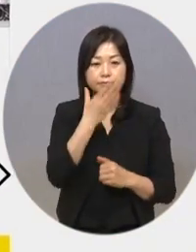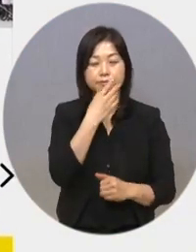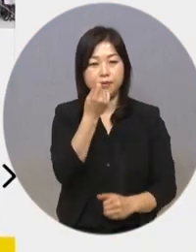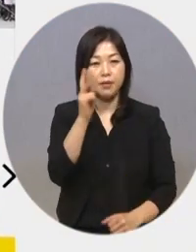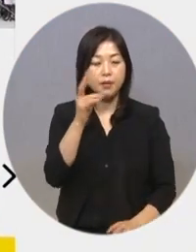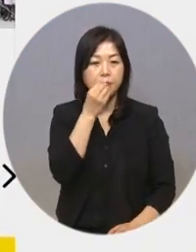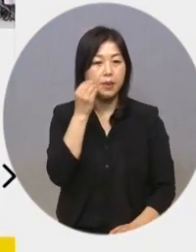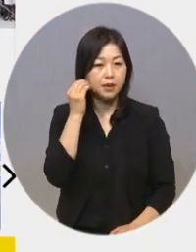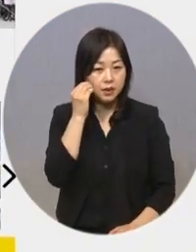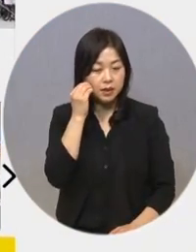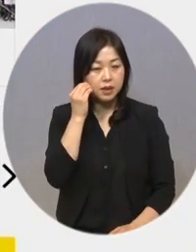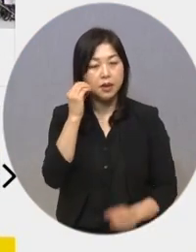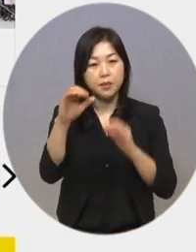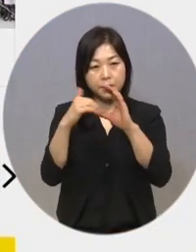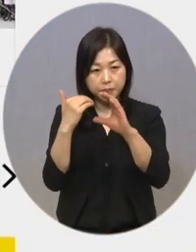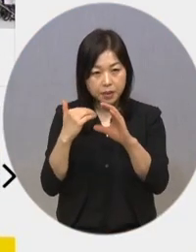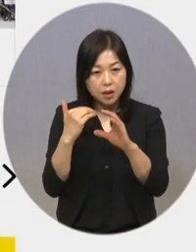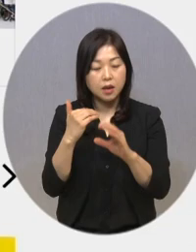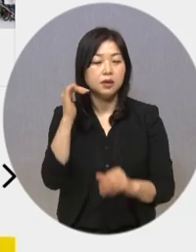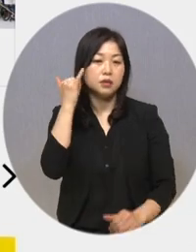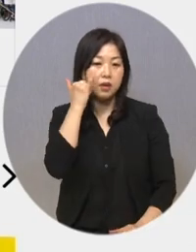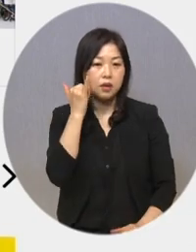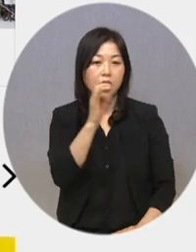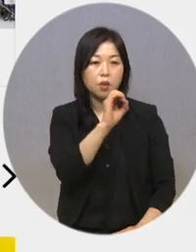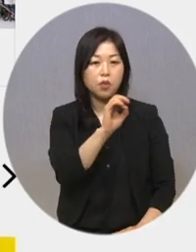홈페이지 또는 전자우편,